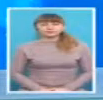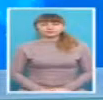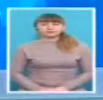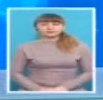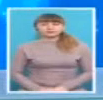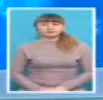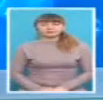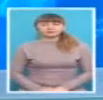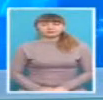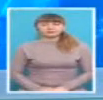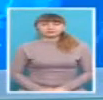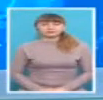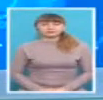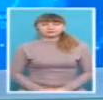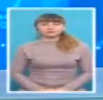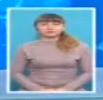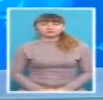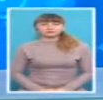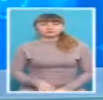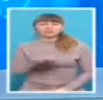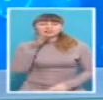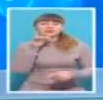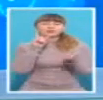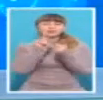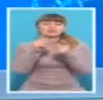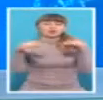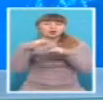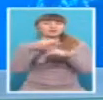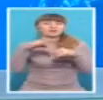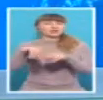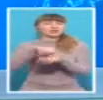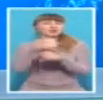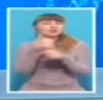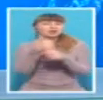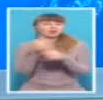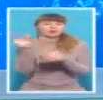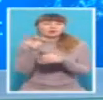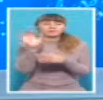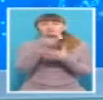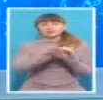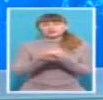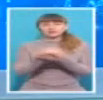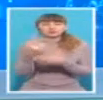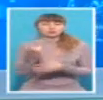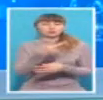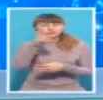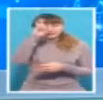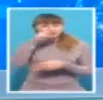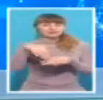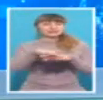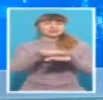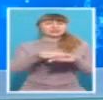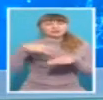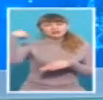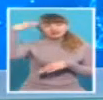Қазақстан мен Ресейдің сауда айналымы былтырмен салыстырғанда 3,1%-ға өсті. Әкімшілік кедергілер азайып, экономикалық байланыстар кең